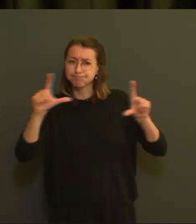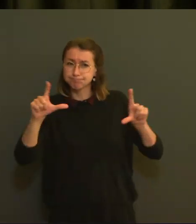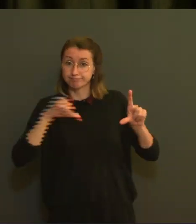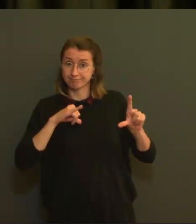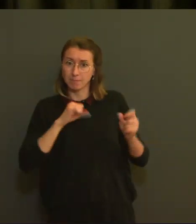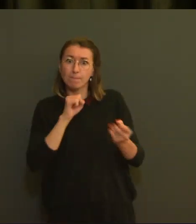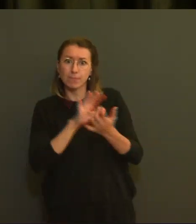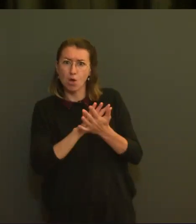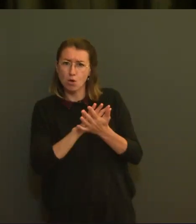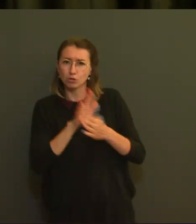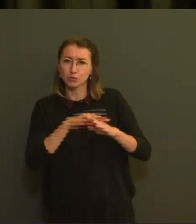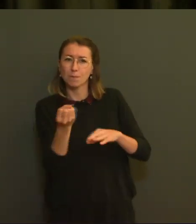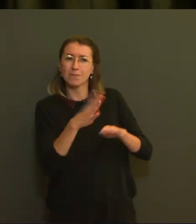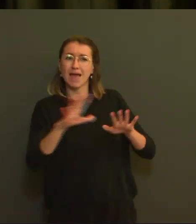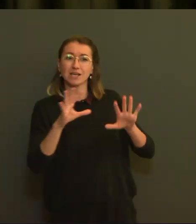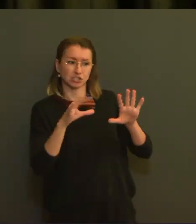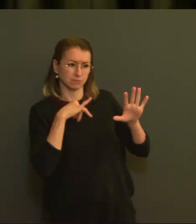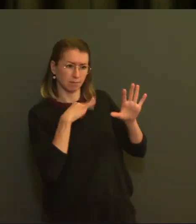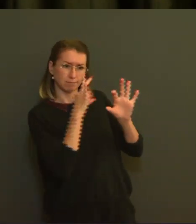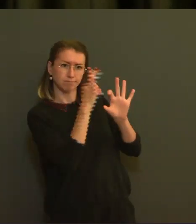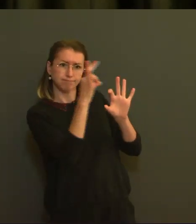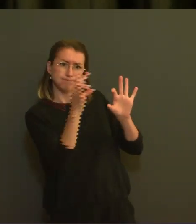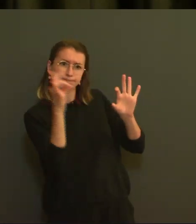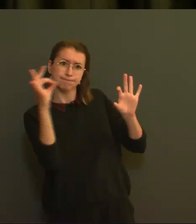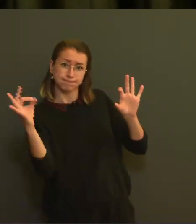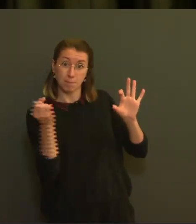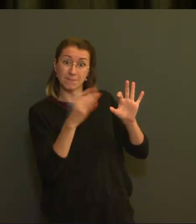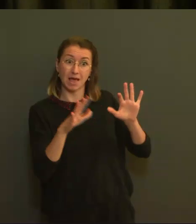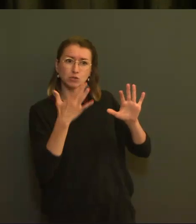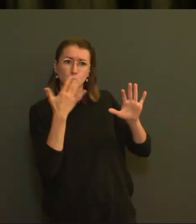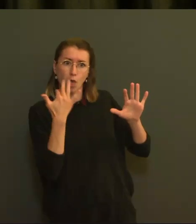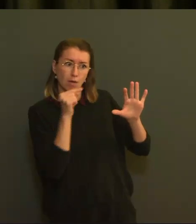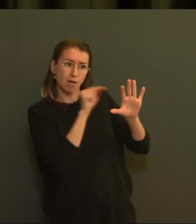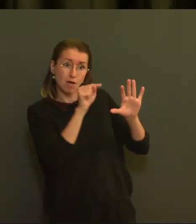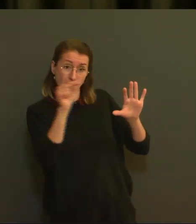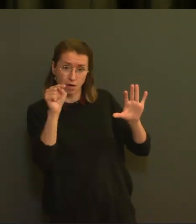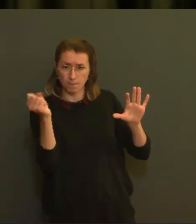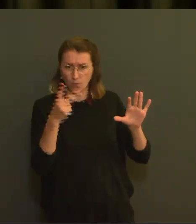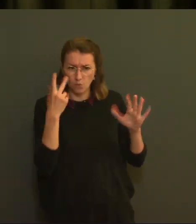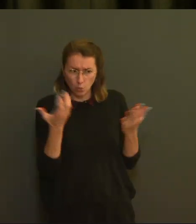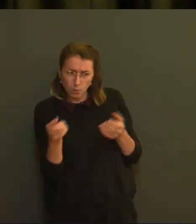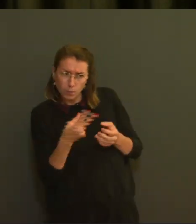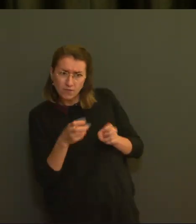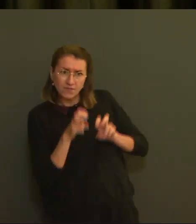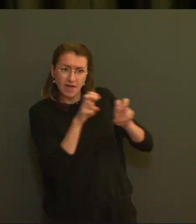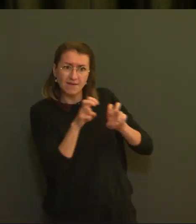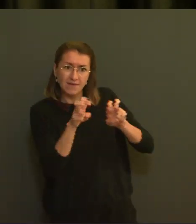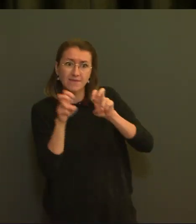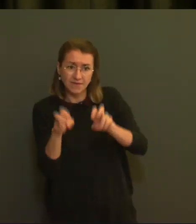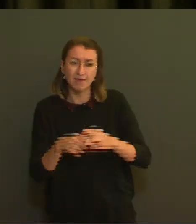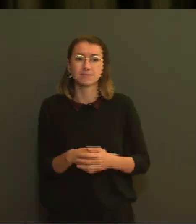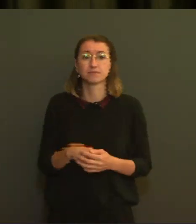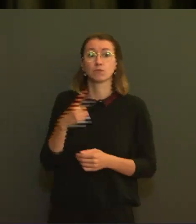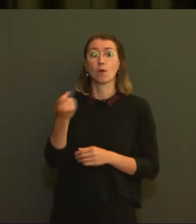côte dans les prochaines semaines de consulter ce baromètre. Par plage, vous allez avoir une tendance du